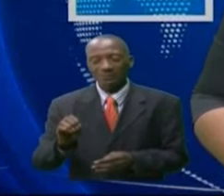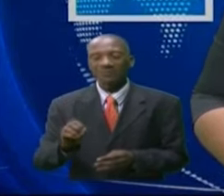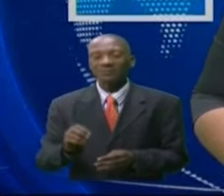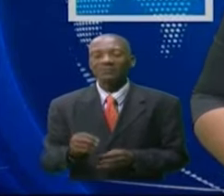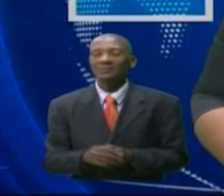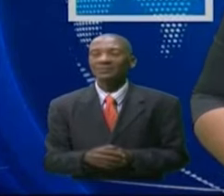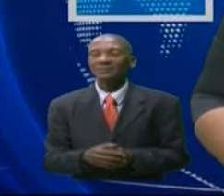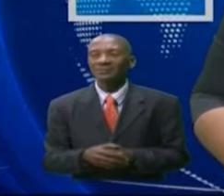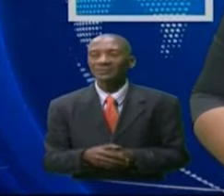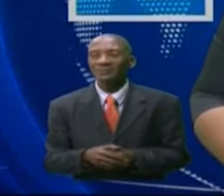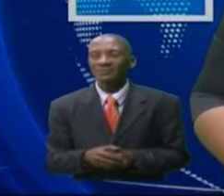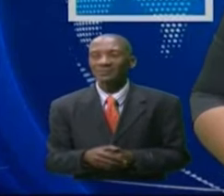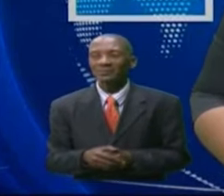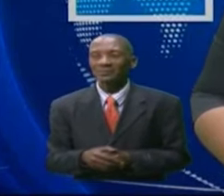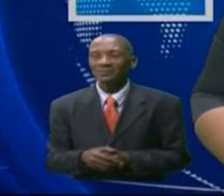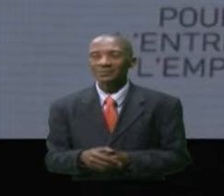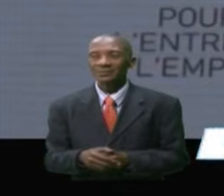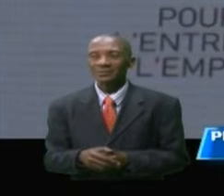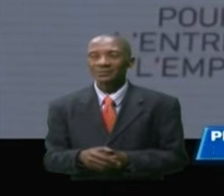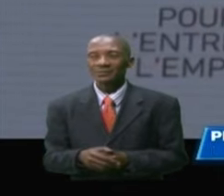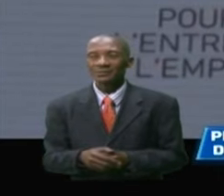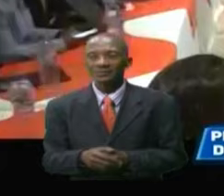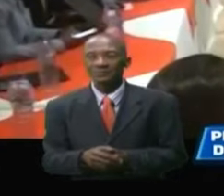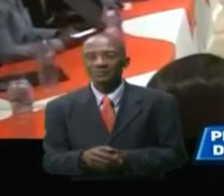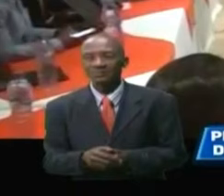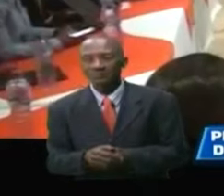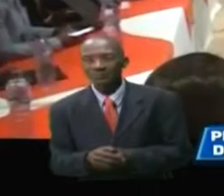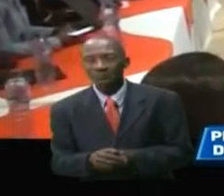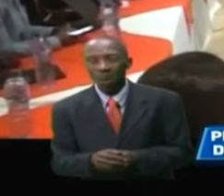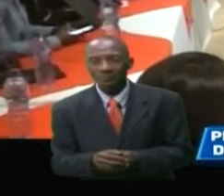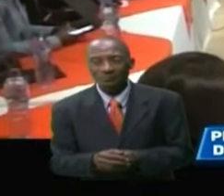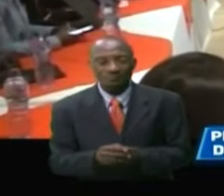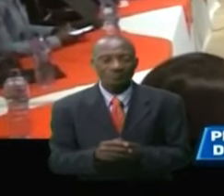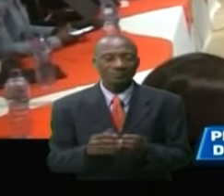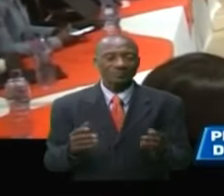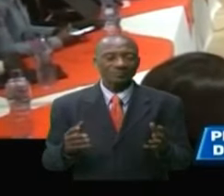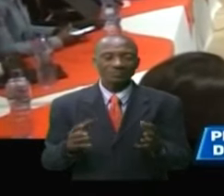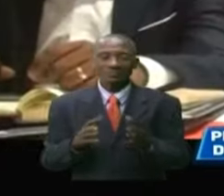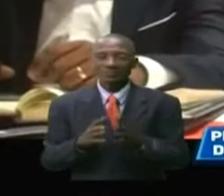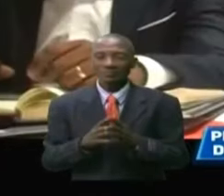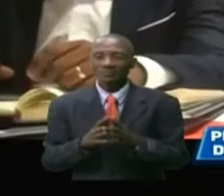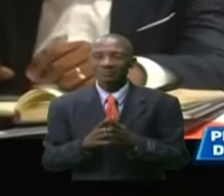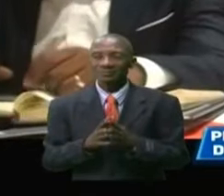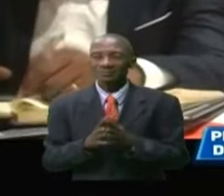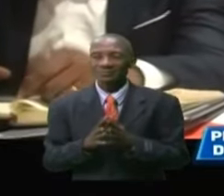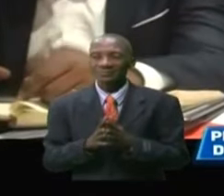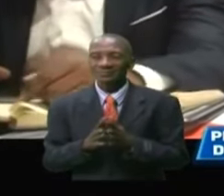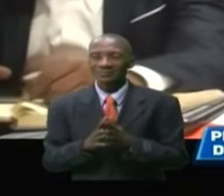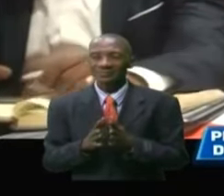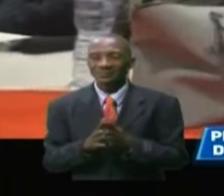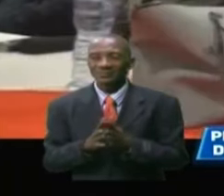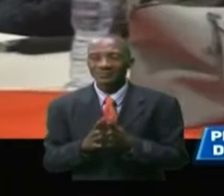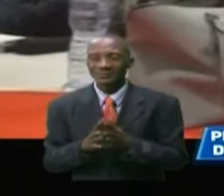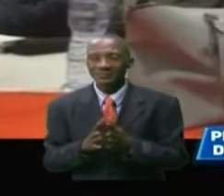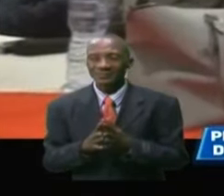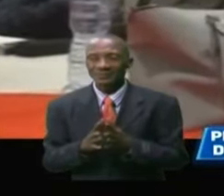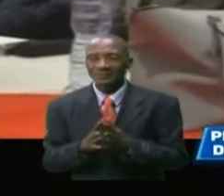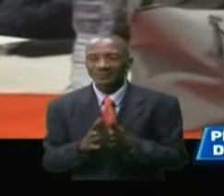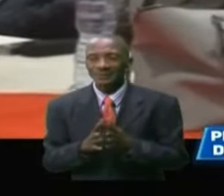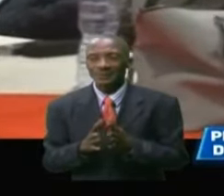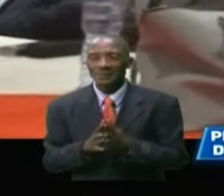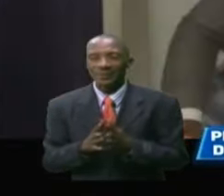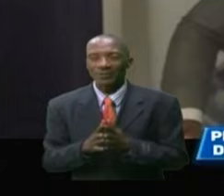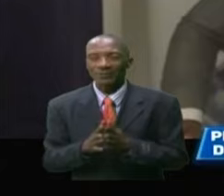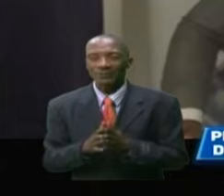Haïti. La problématique multisectorielle a même déboosté les processus multiformes de la validation du plan stratégique